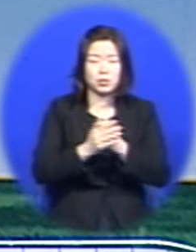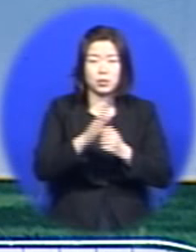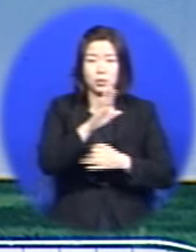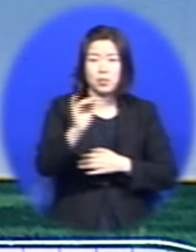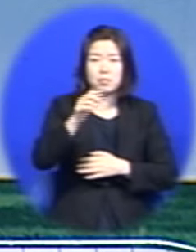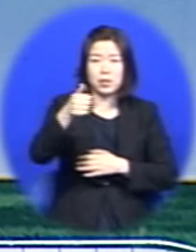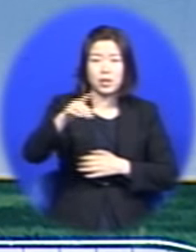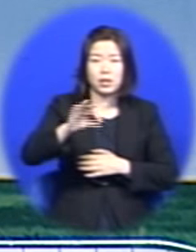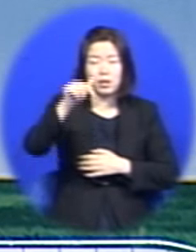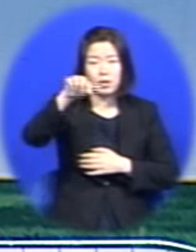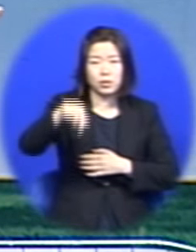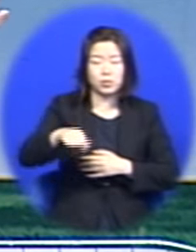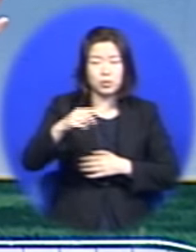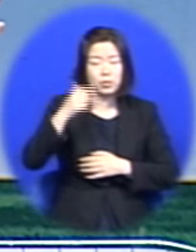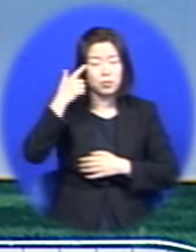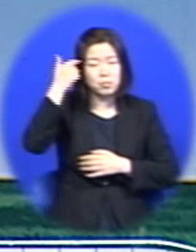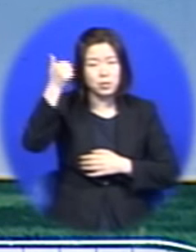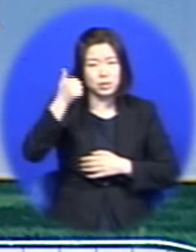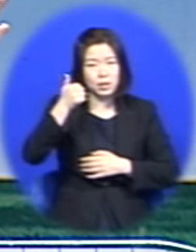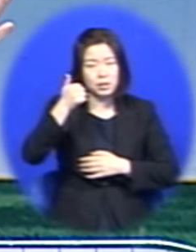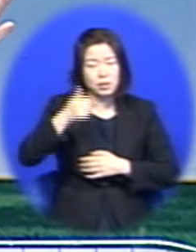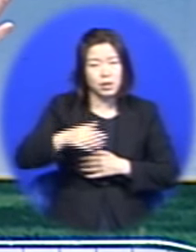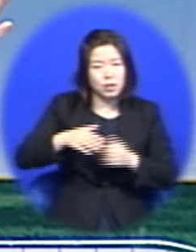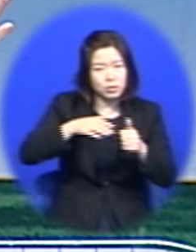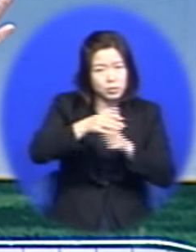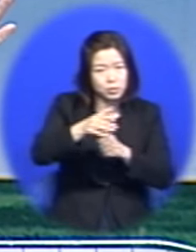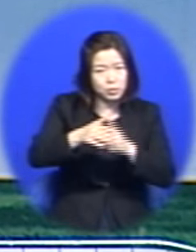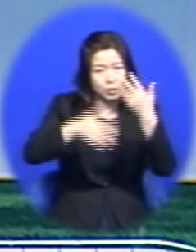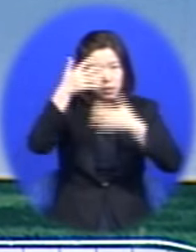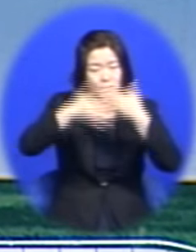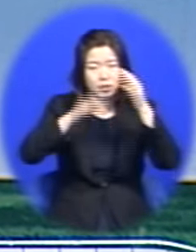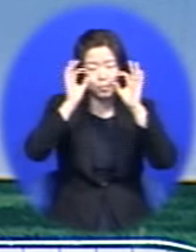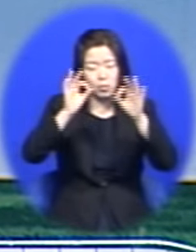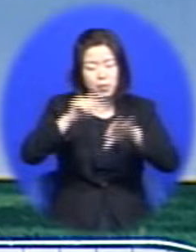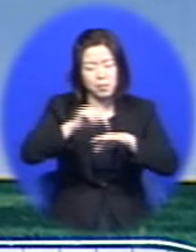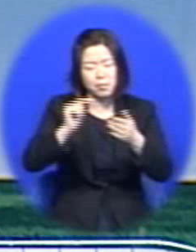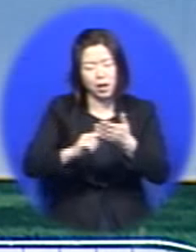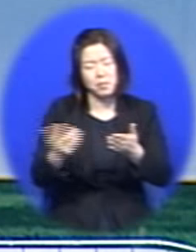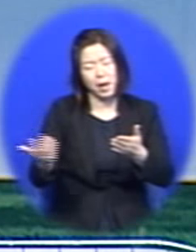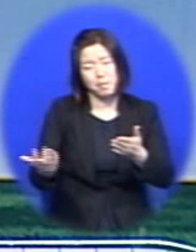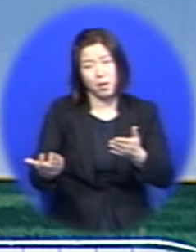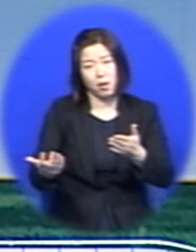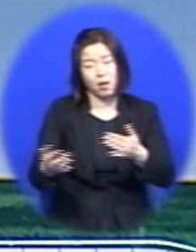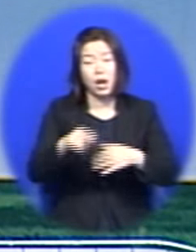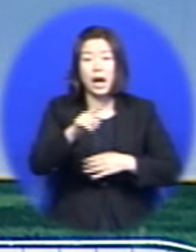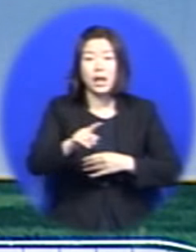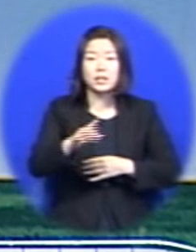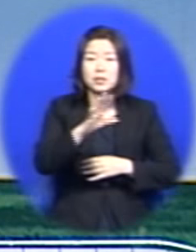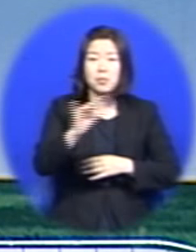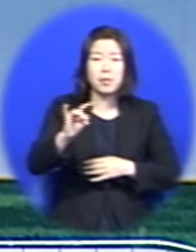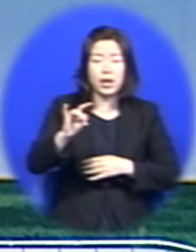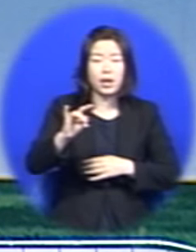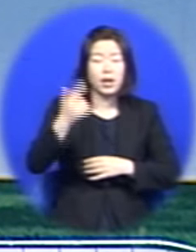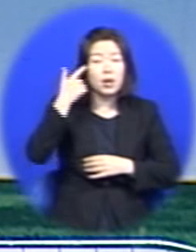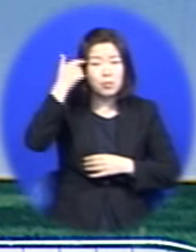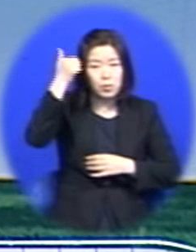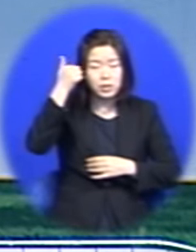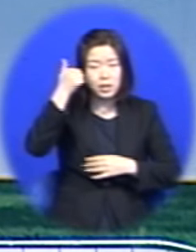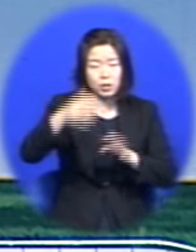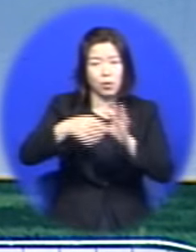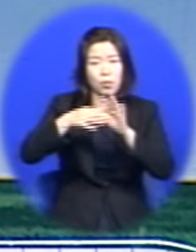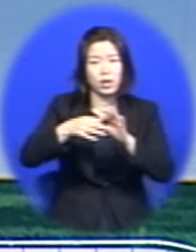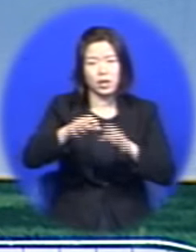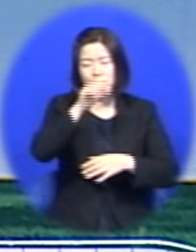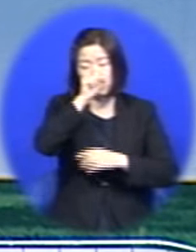목사님의 순교 영상을 보면서 너무너무 마음이 고통스러웠다는 거예요. 왜? 그 배은규 목사님과의 관계가 별로